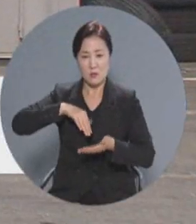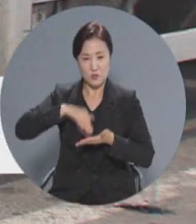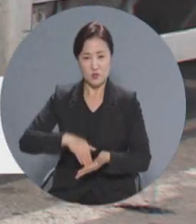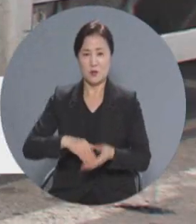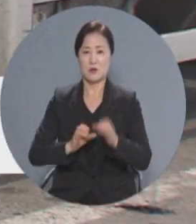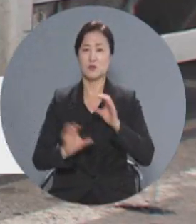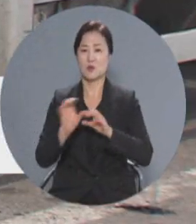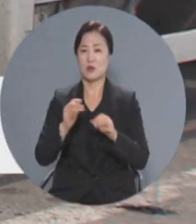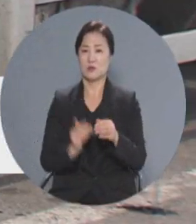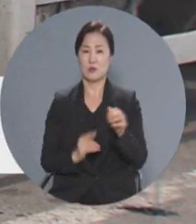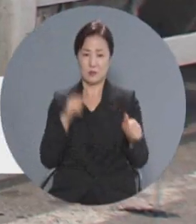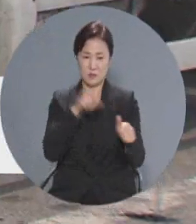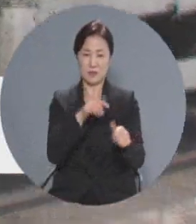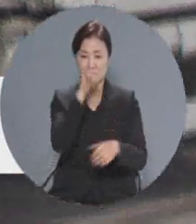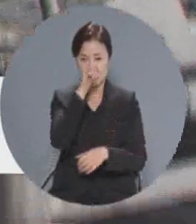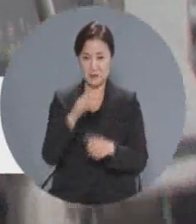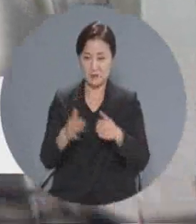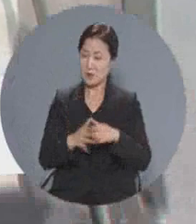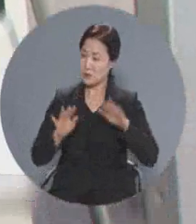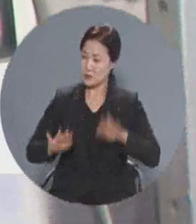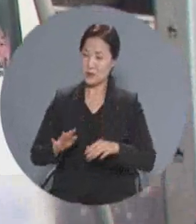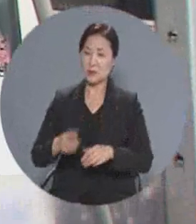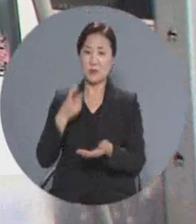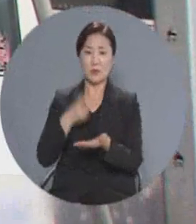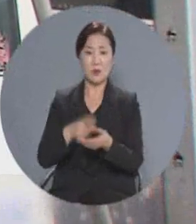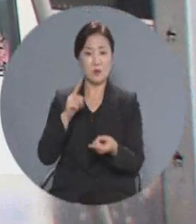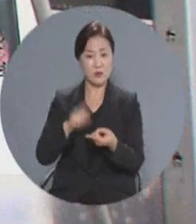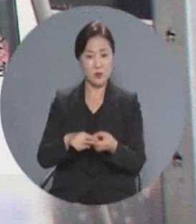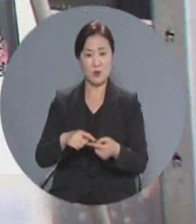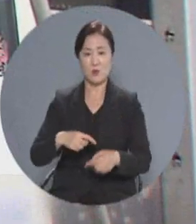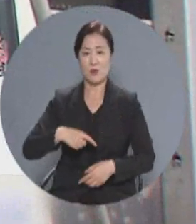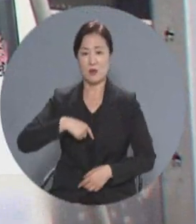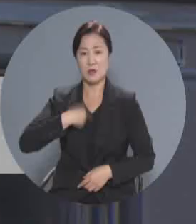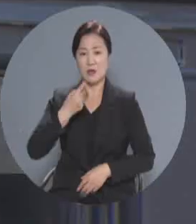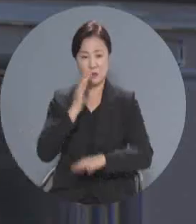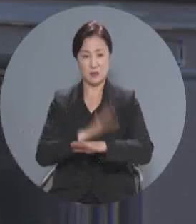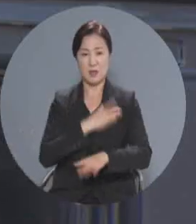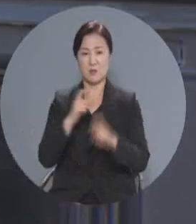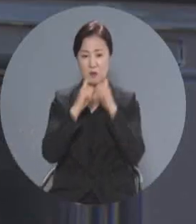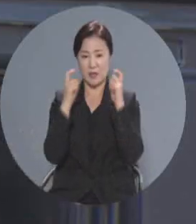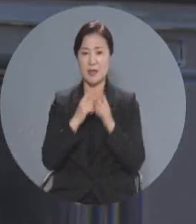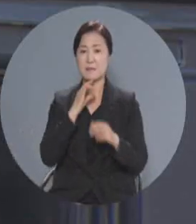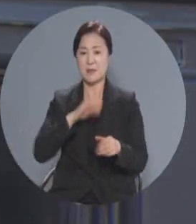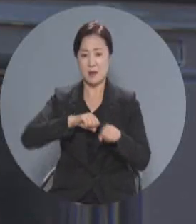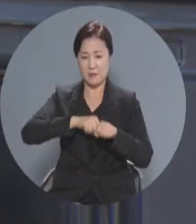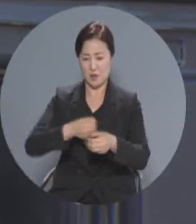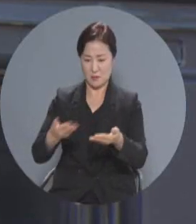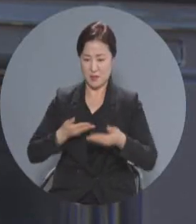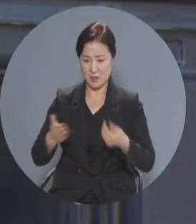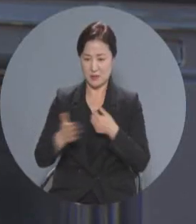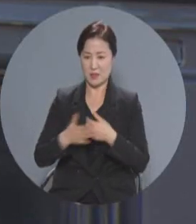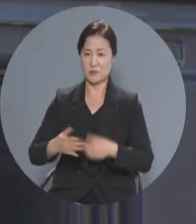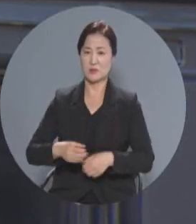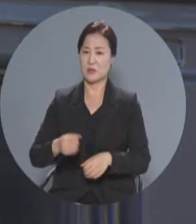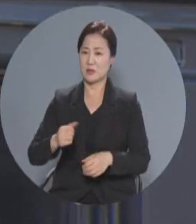다반사인데 현행법은 운수회사가 아닌 운전기사 개인만 처벌하게 돼 있어 실효성이 떨어진다는